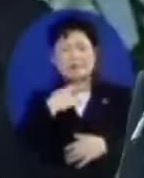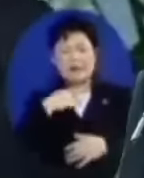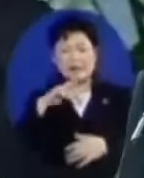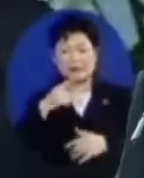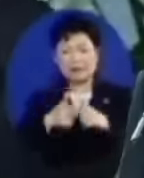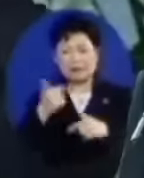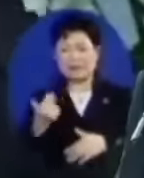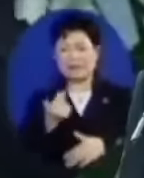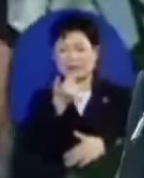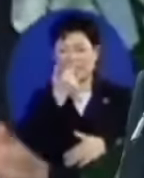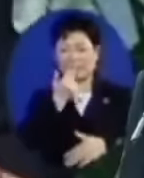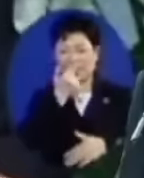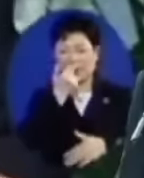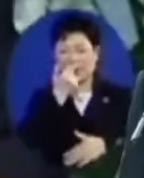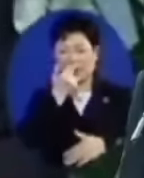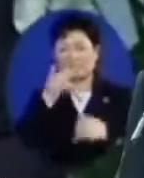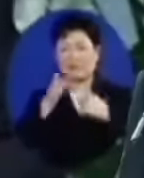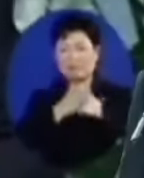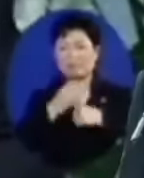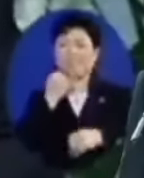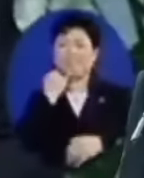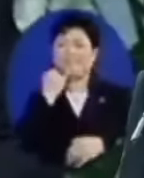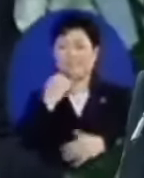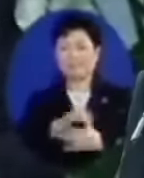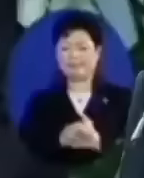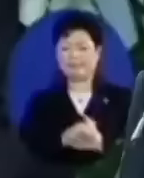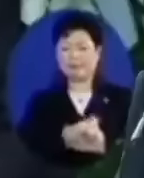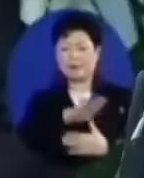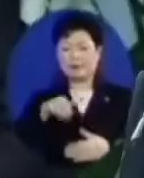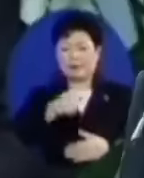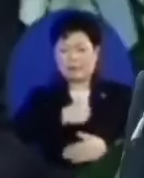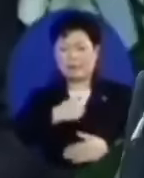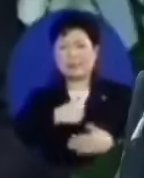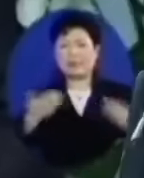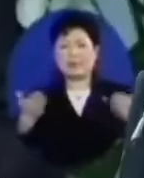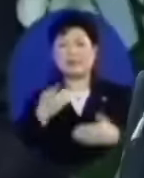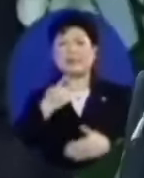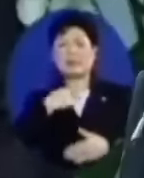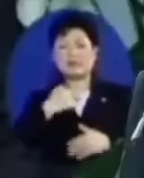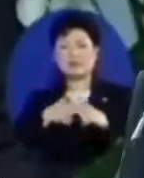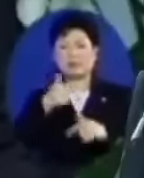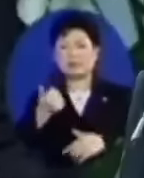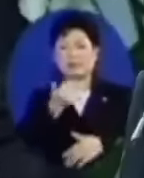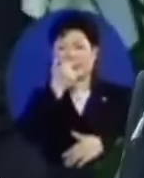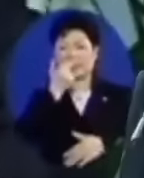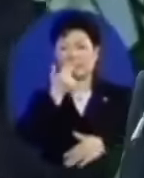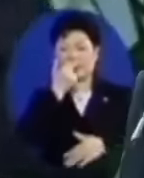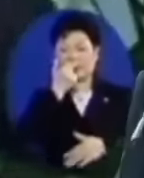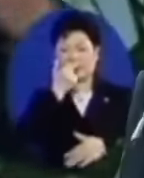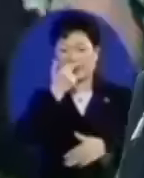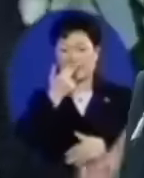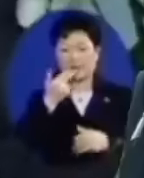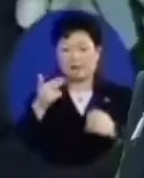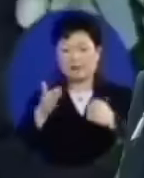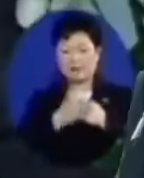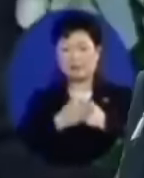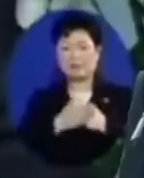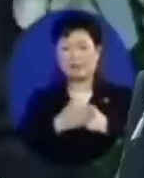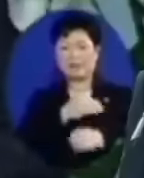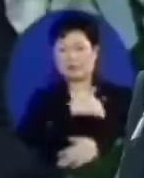예수의 생명이기 때문에 쌓이지 아니하며 우리가 답답한 일을 당해도 예수의 생명이 임함으로 답답함을